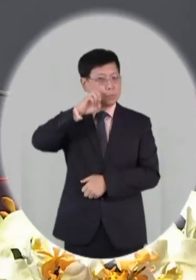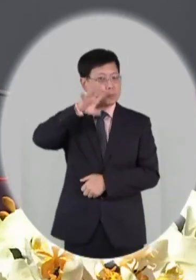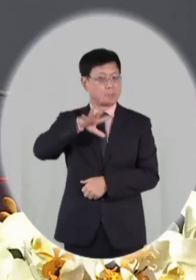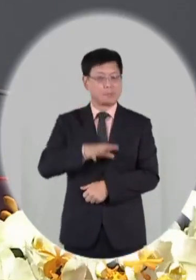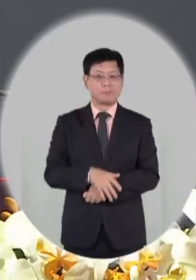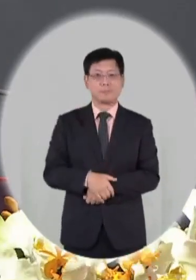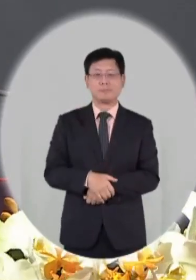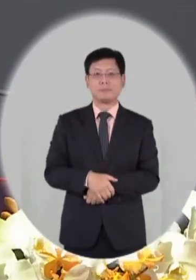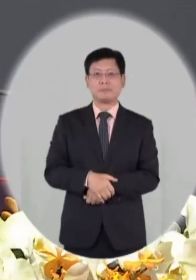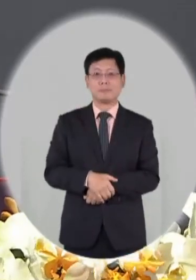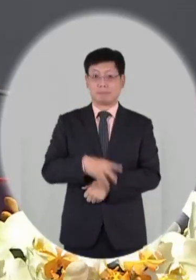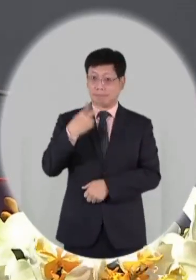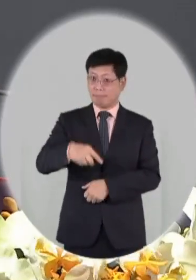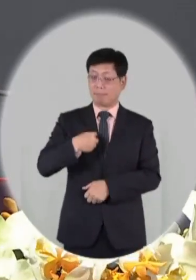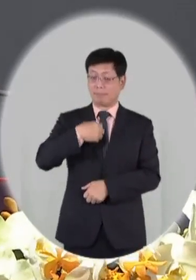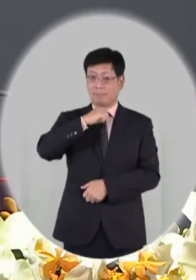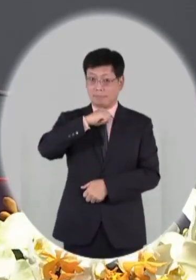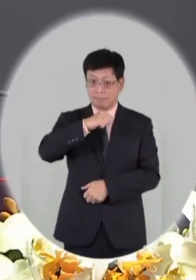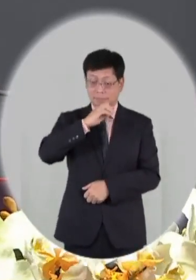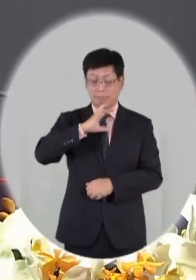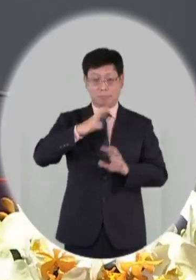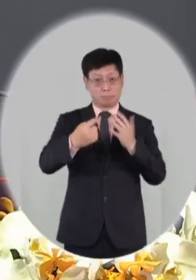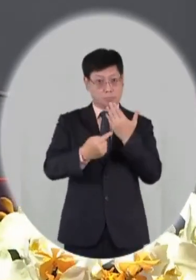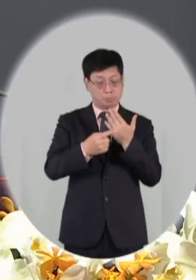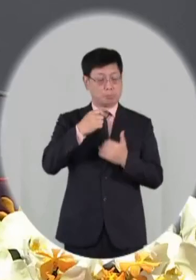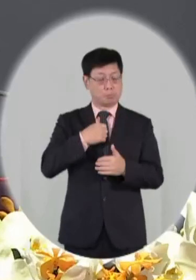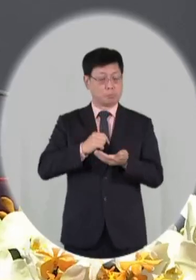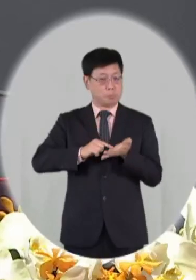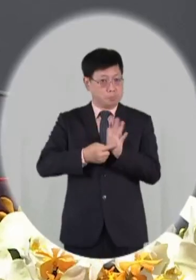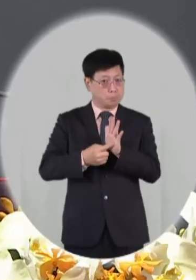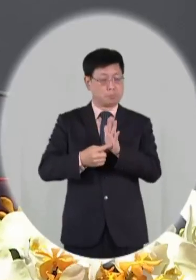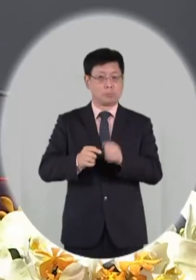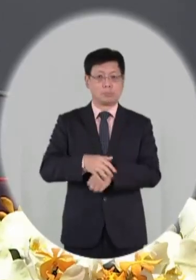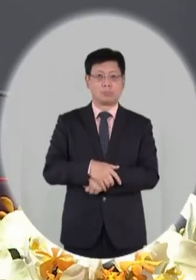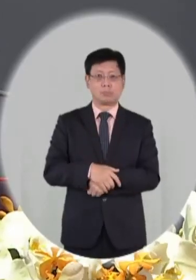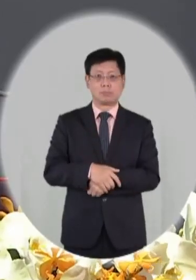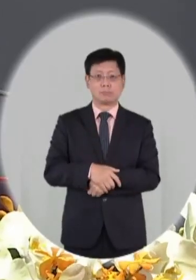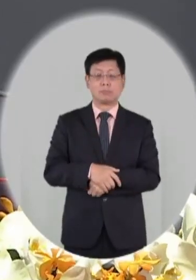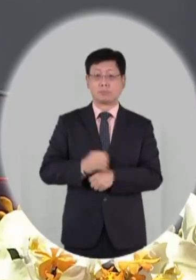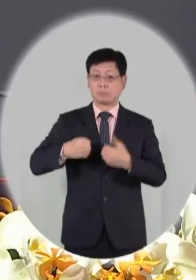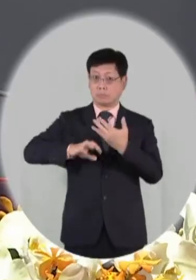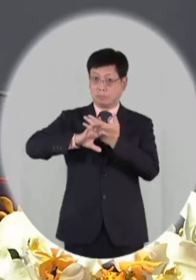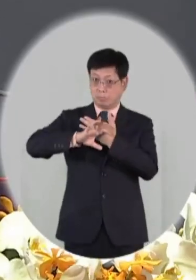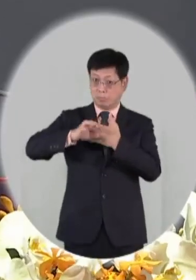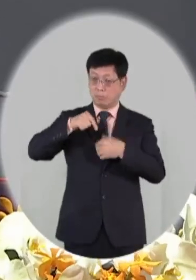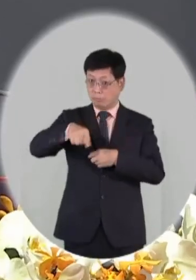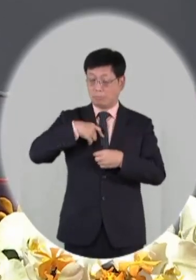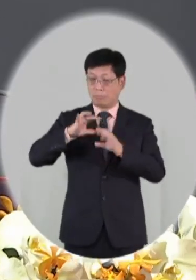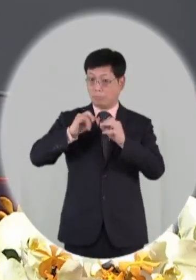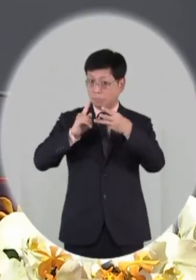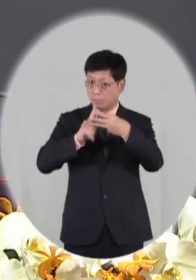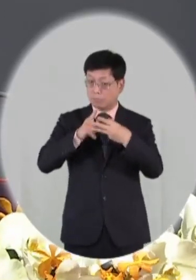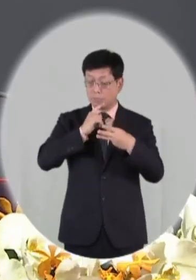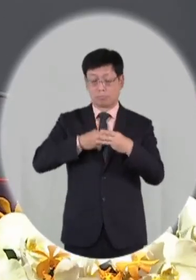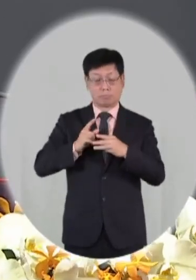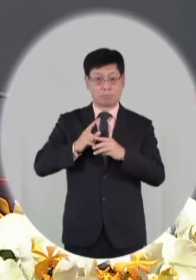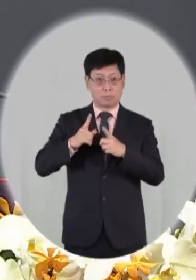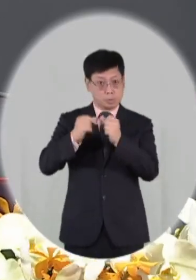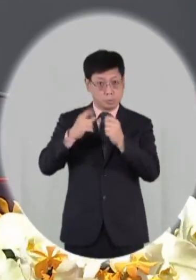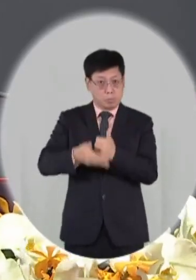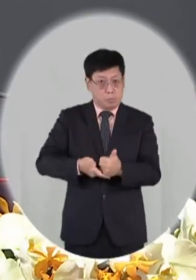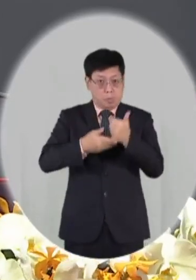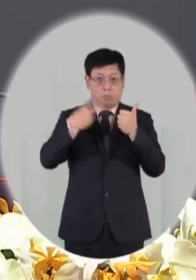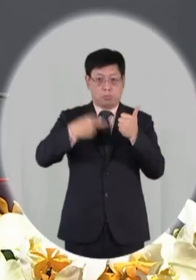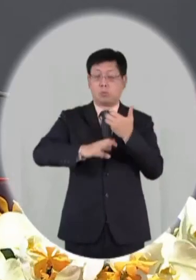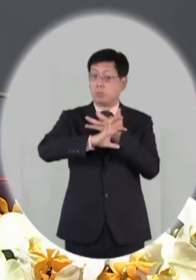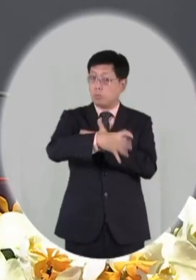荣。而台湾国手们的表现不但赢得地主国的尊敬，也获